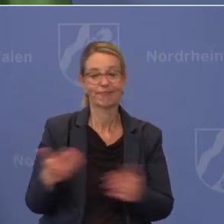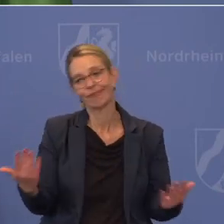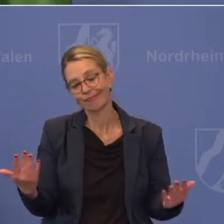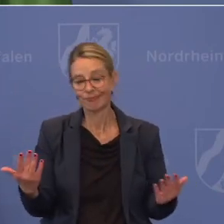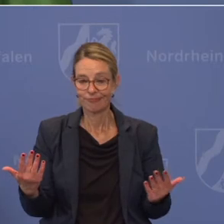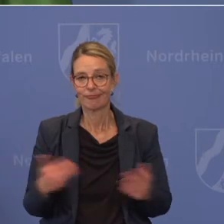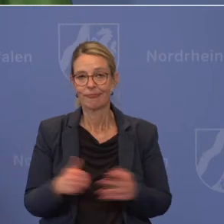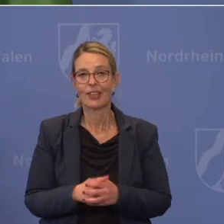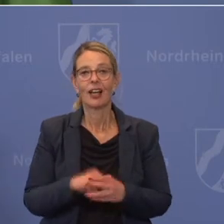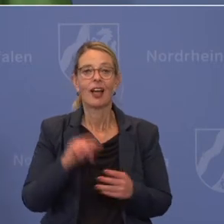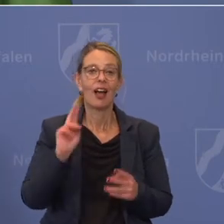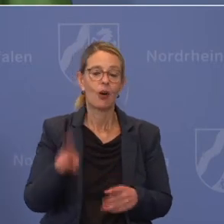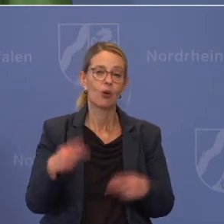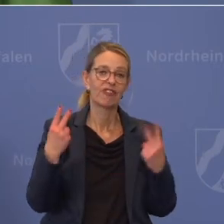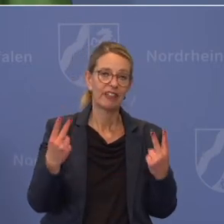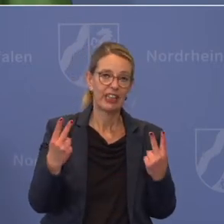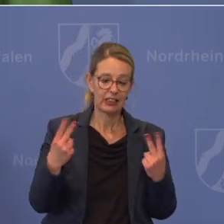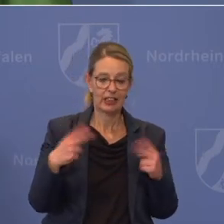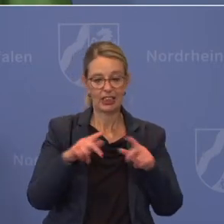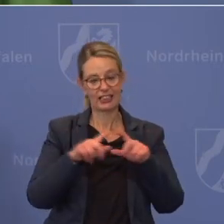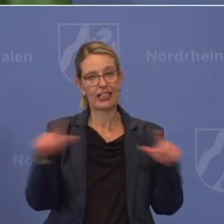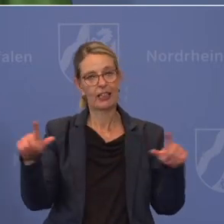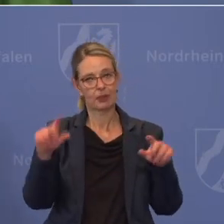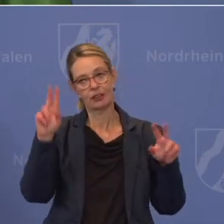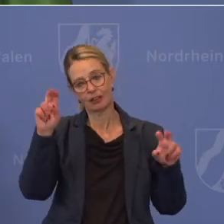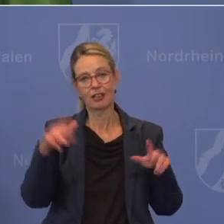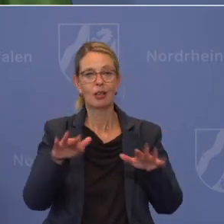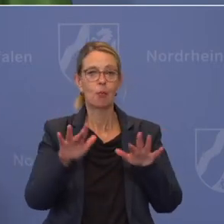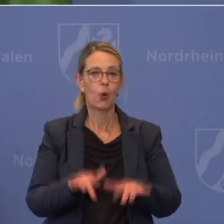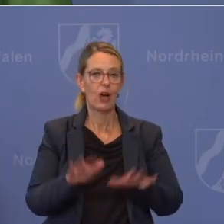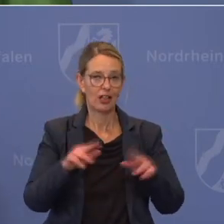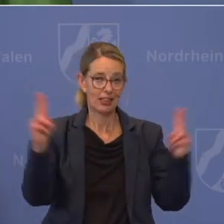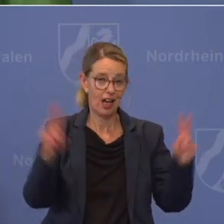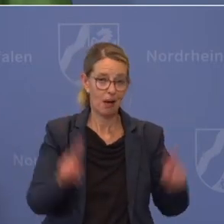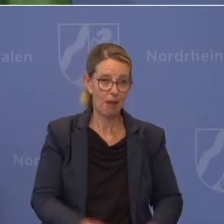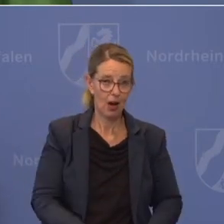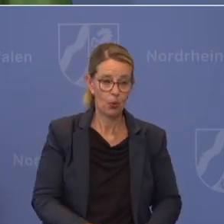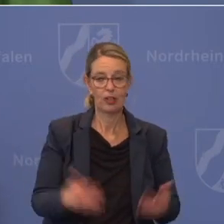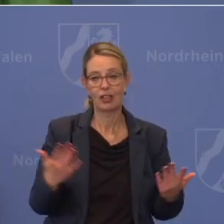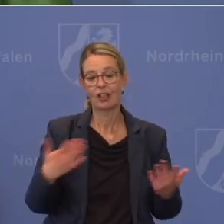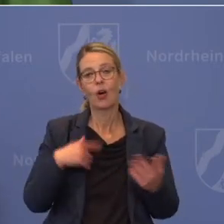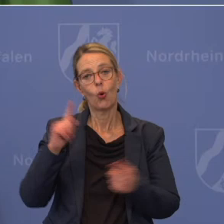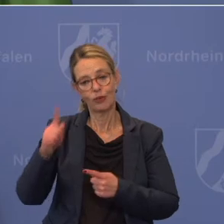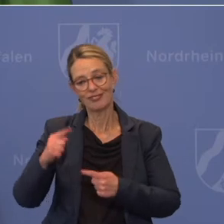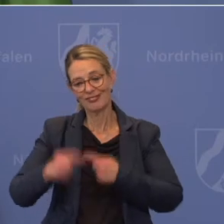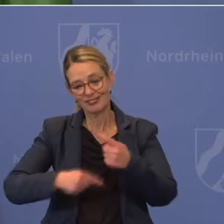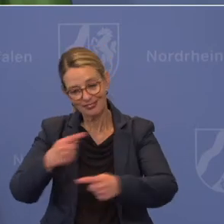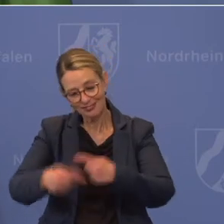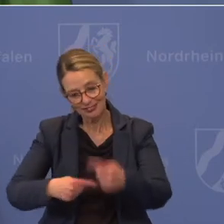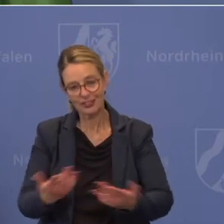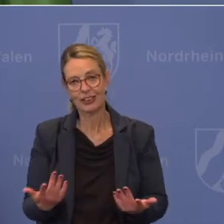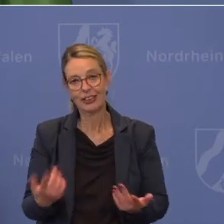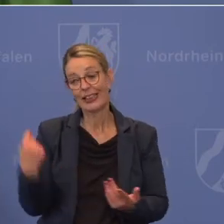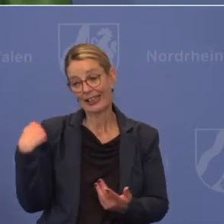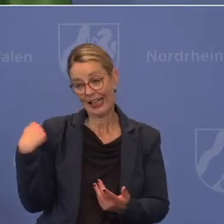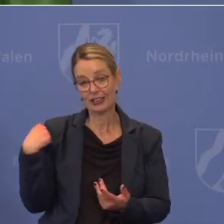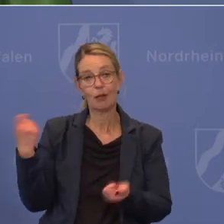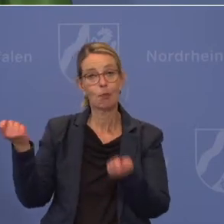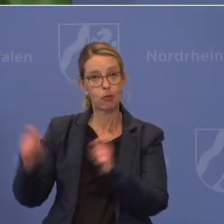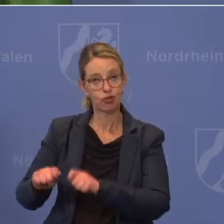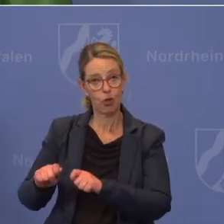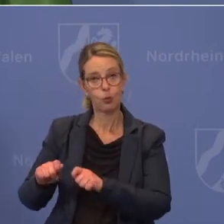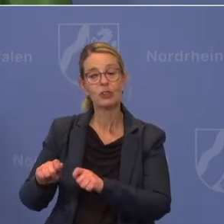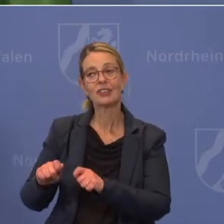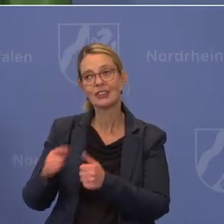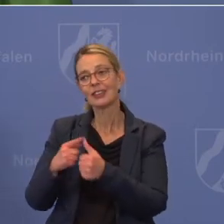Wichtig wird natürlich auch sein, dass wir beim Thema Bürokratieabbau und Entfesselung vorankommen. Da sagt der Beschluss gestern